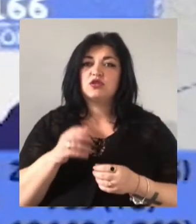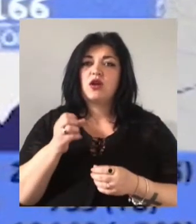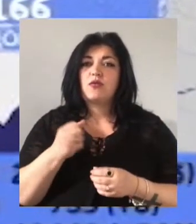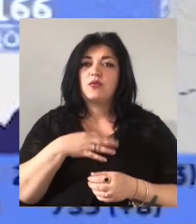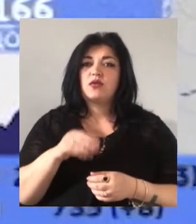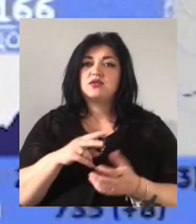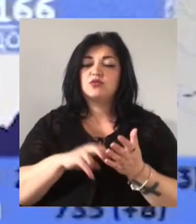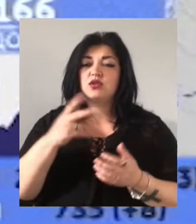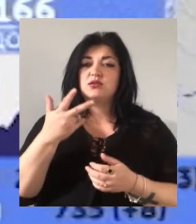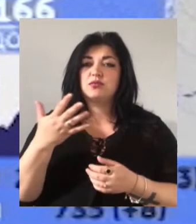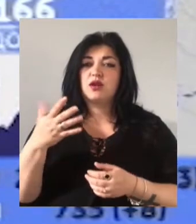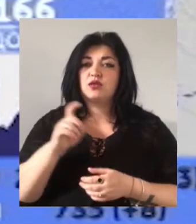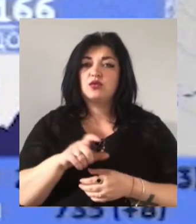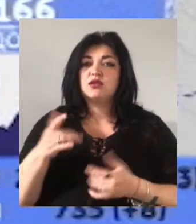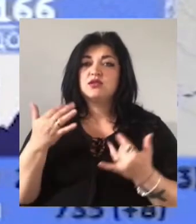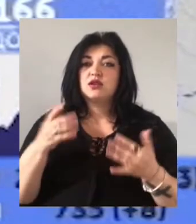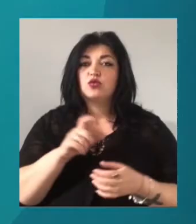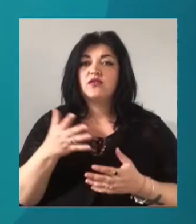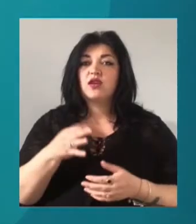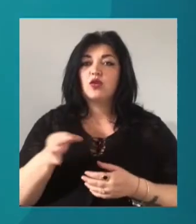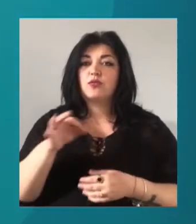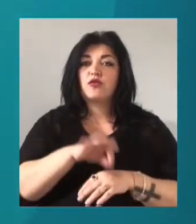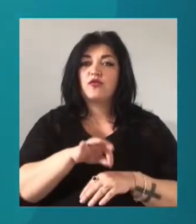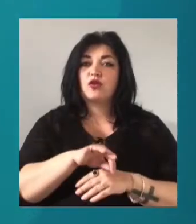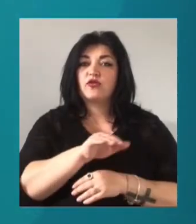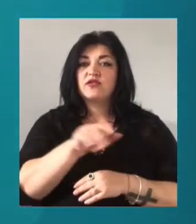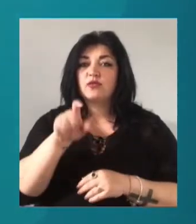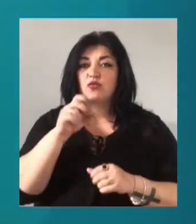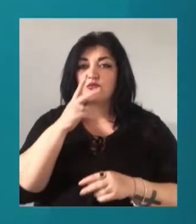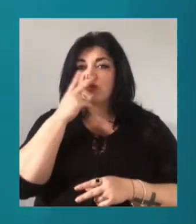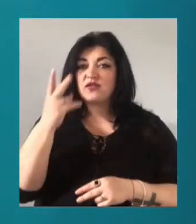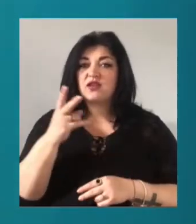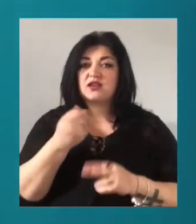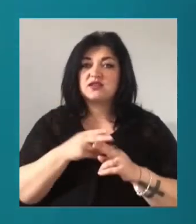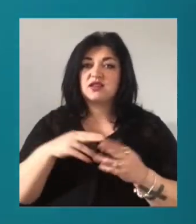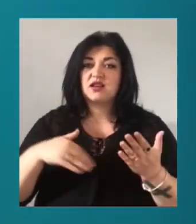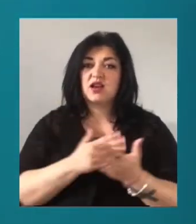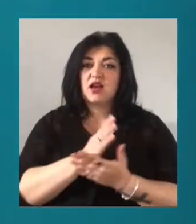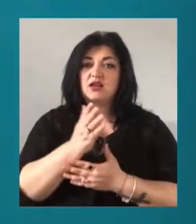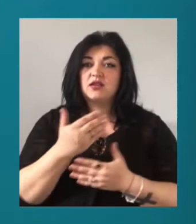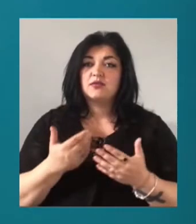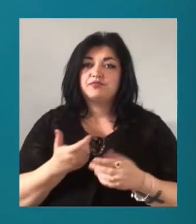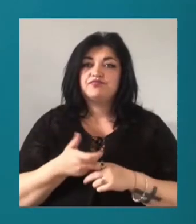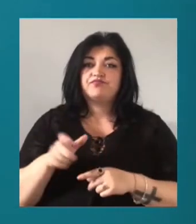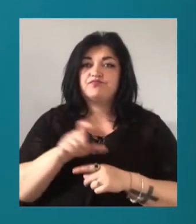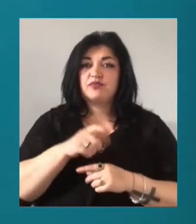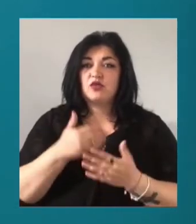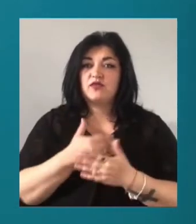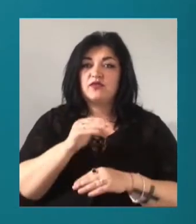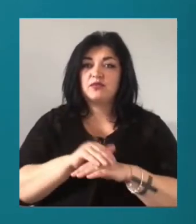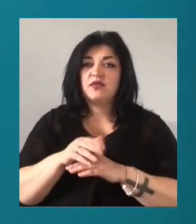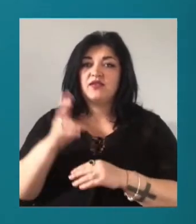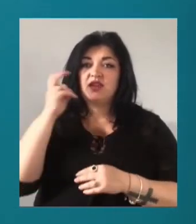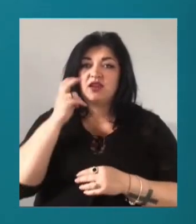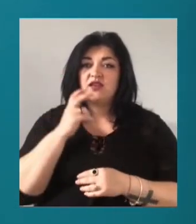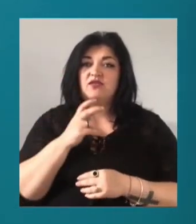735 людей. Скільки людей, у якій області хворіють офіційно, можете подивитися на цій карті. Найбільше нових випадків зафіксували у Києві,